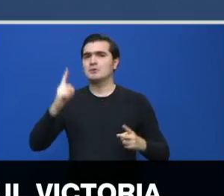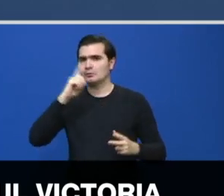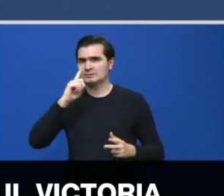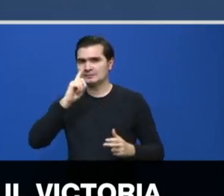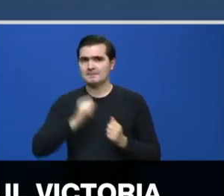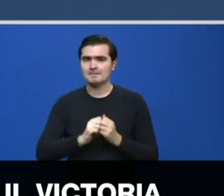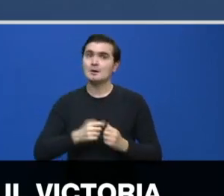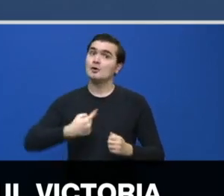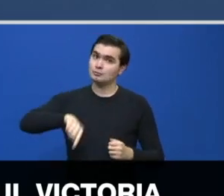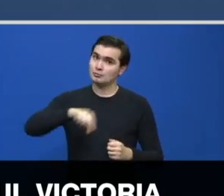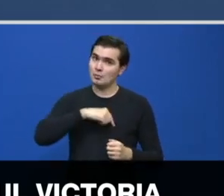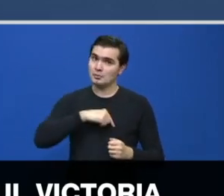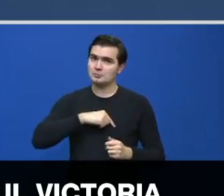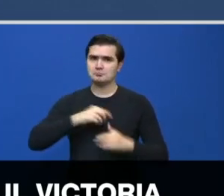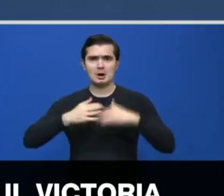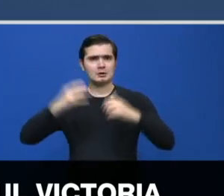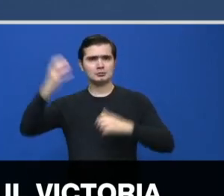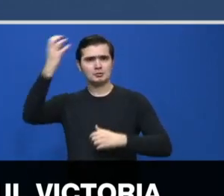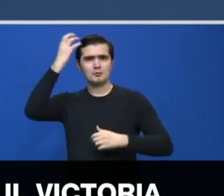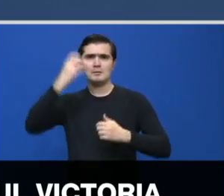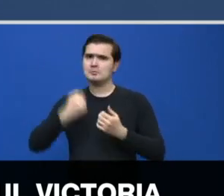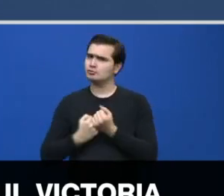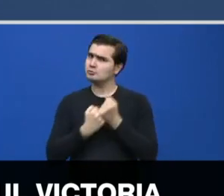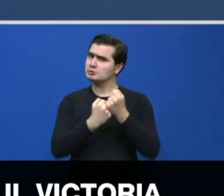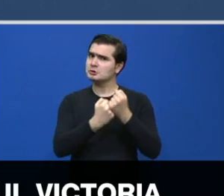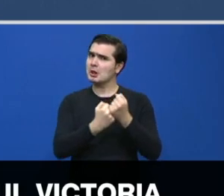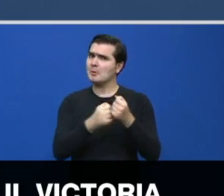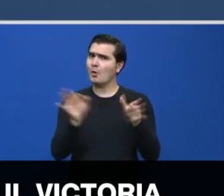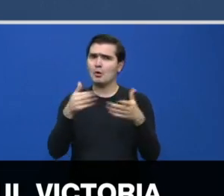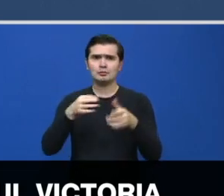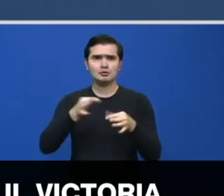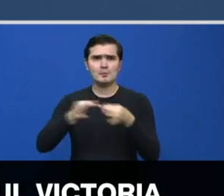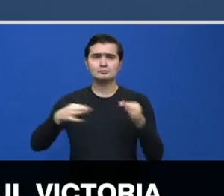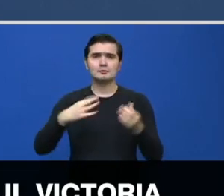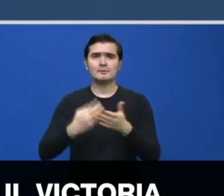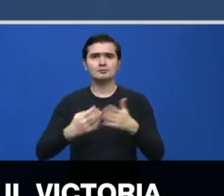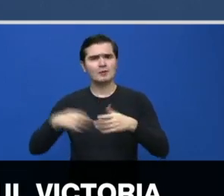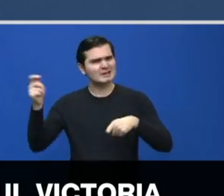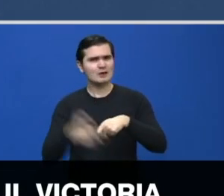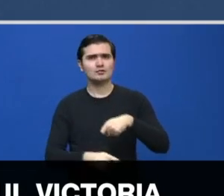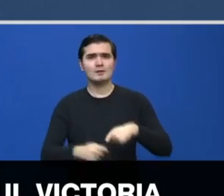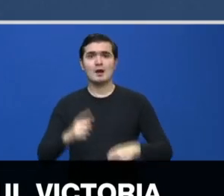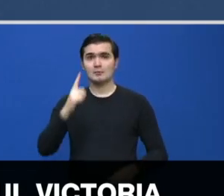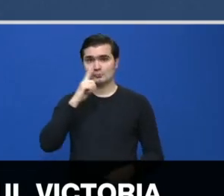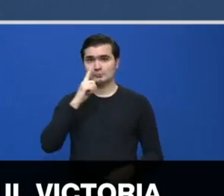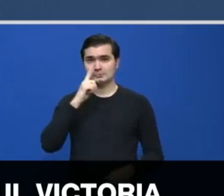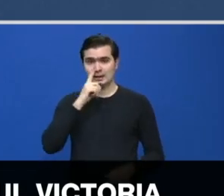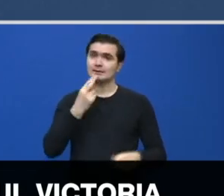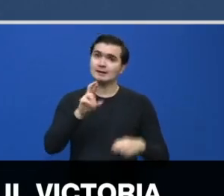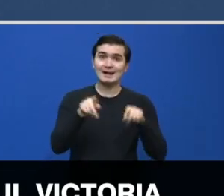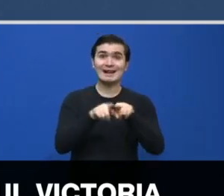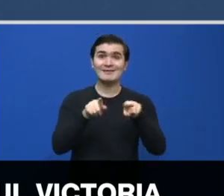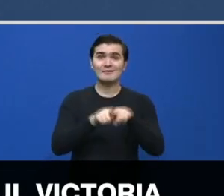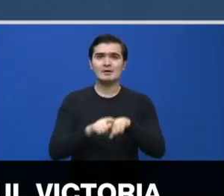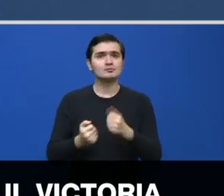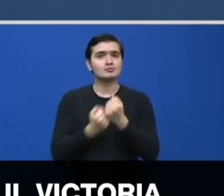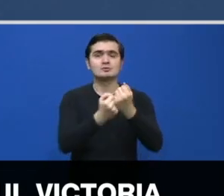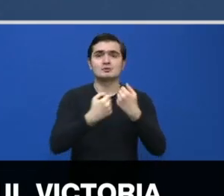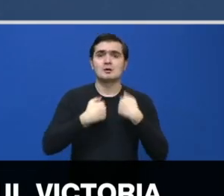Susținem în calitate de guvern orice măsură de sancționare a Rusiei, dar susținem în același timp că niciun cetățean